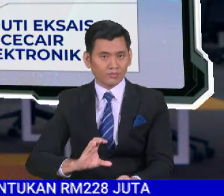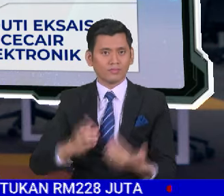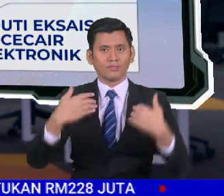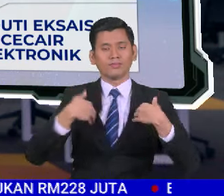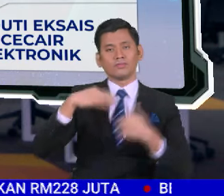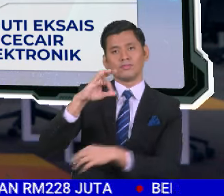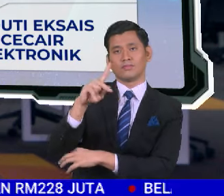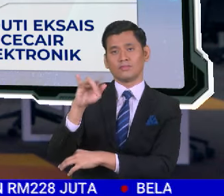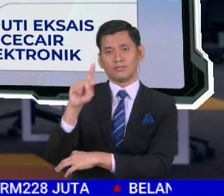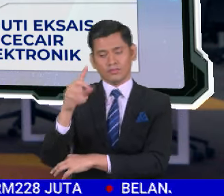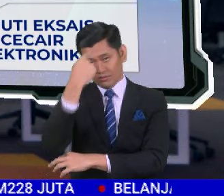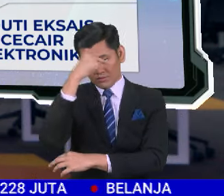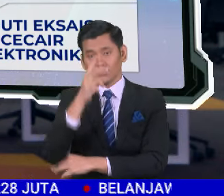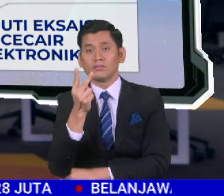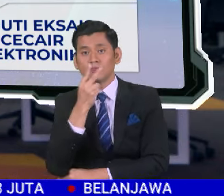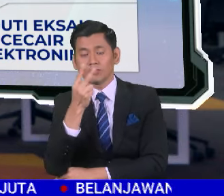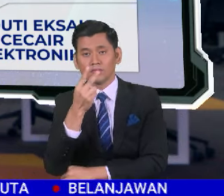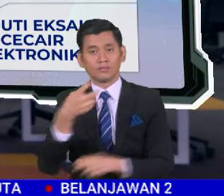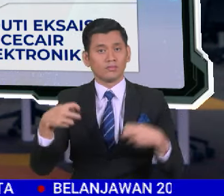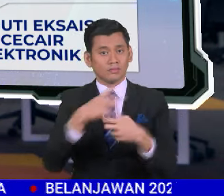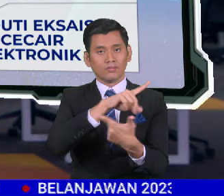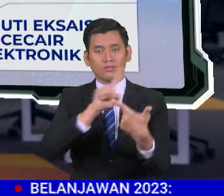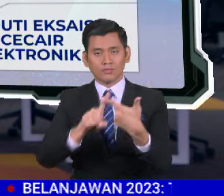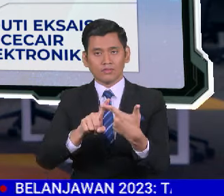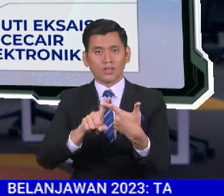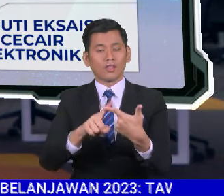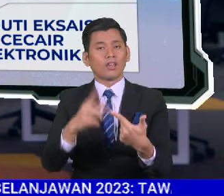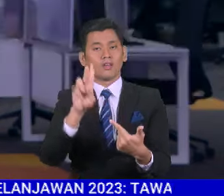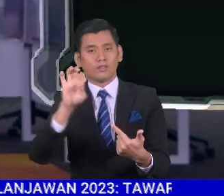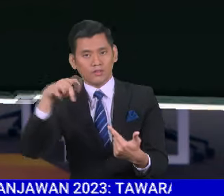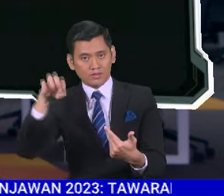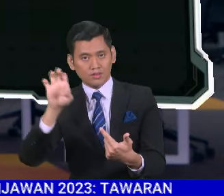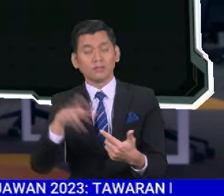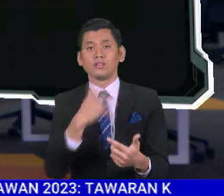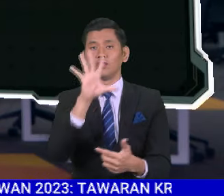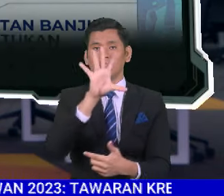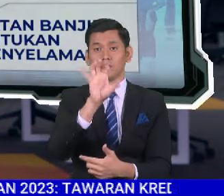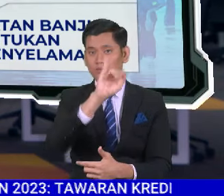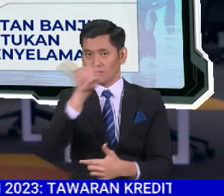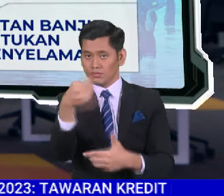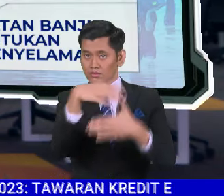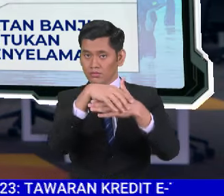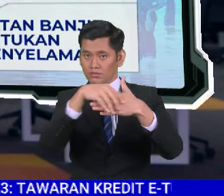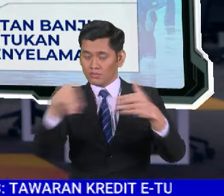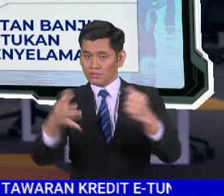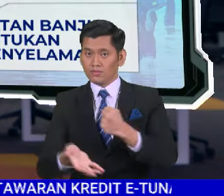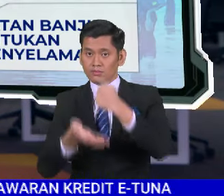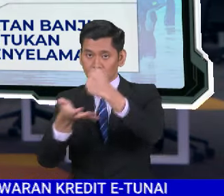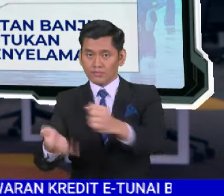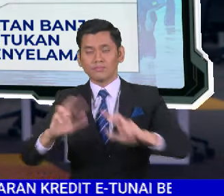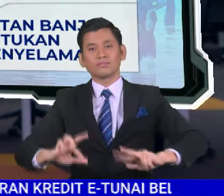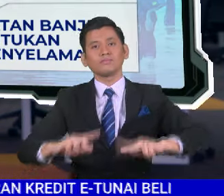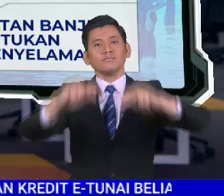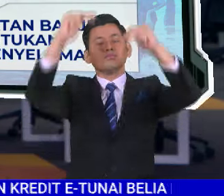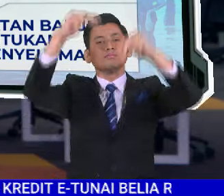nikotin untuk rokok elektronik dan beep Selain itu 50 juta Ringgit disedia bagi Membina dan naik